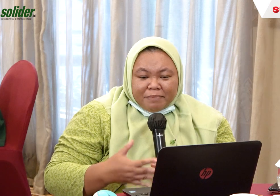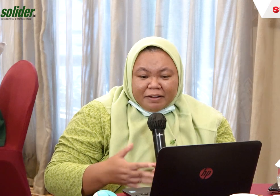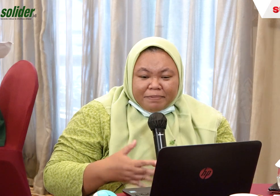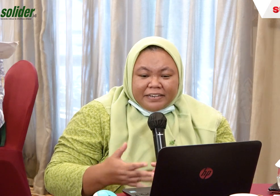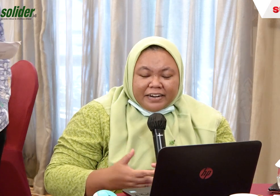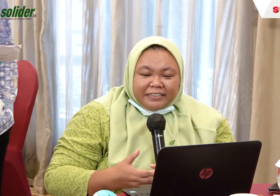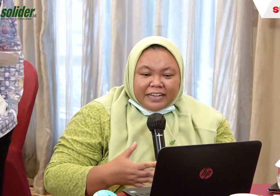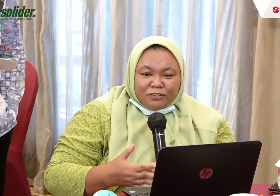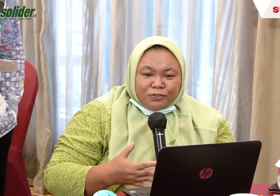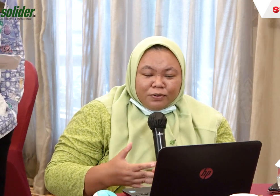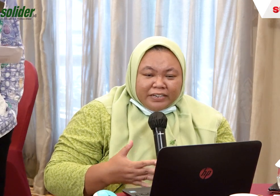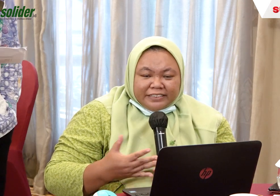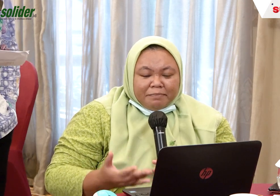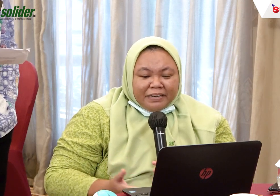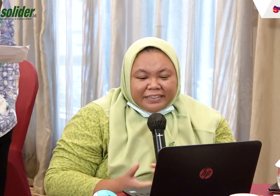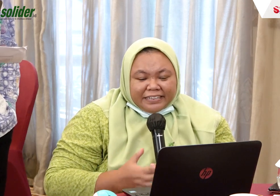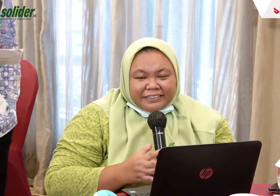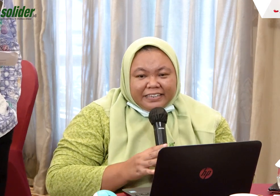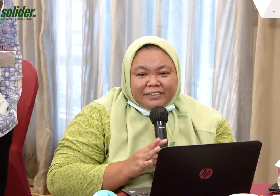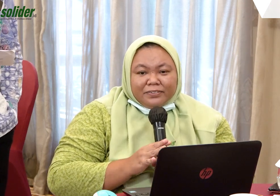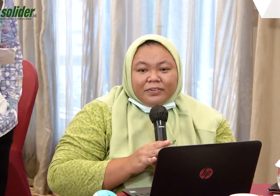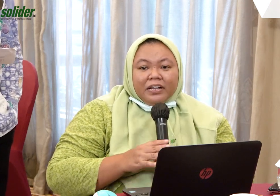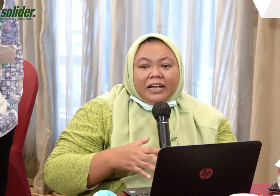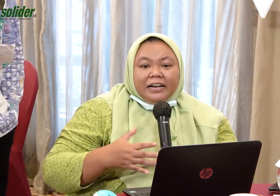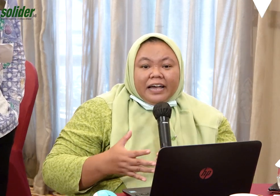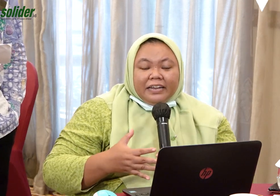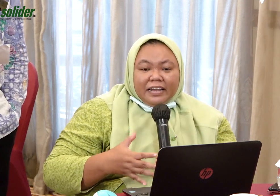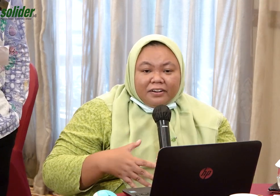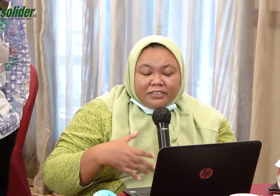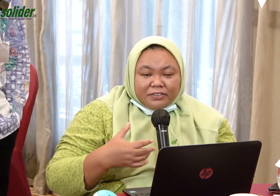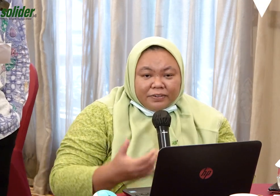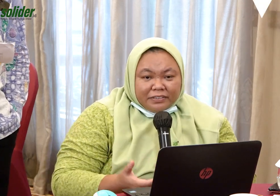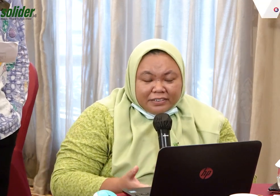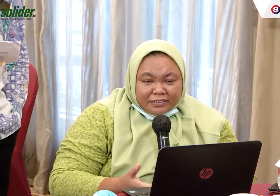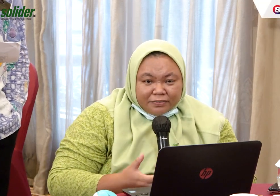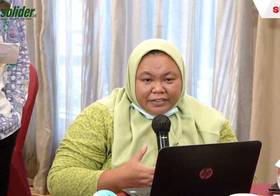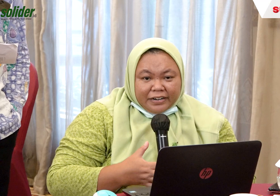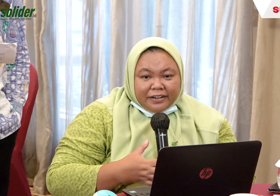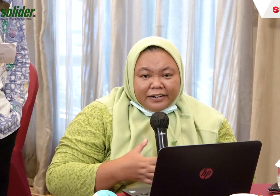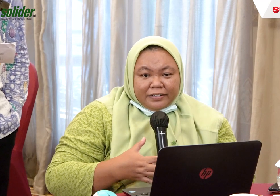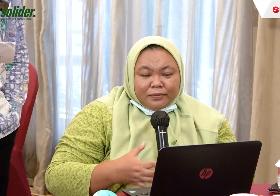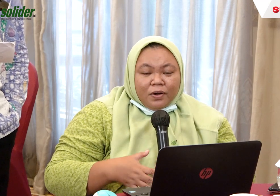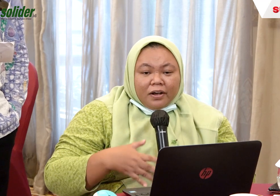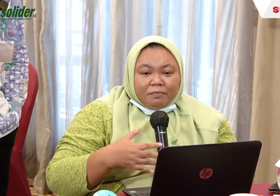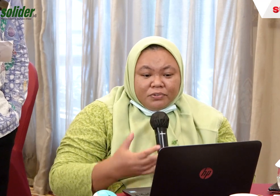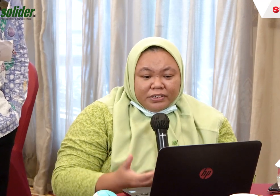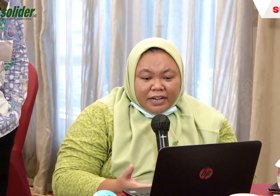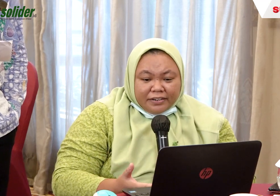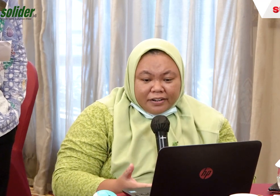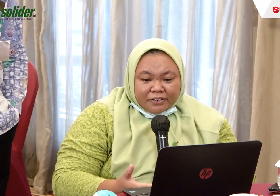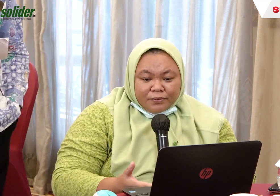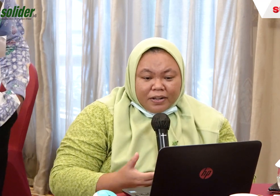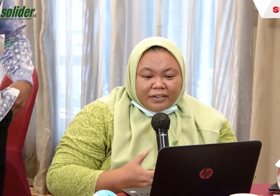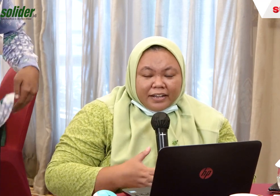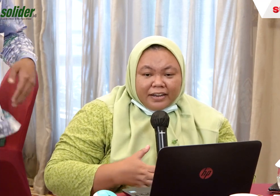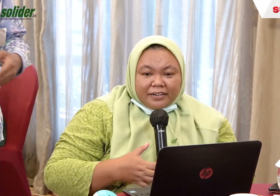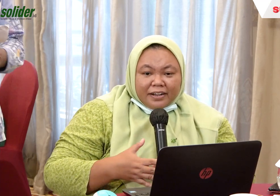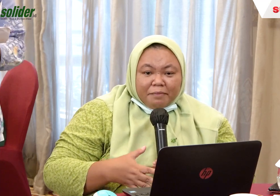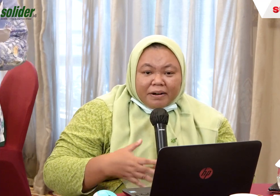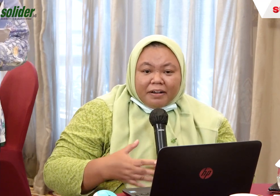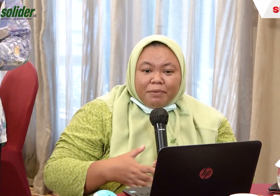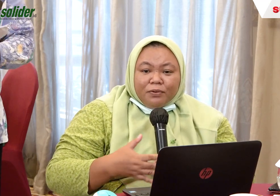satu orang mengalami lebih dari 12 disabilitas kayak gitu nah ini harus sesuai disesuaikan dengan itu kemudian yang kedua